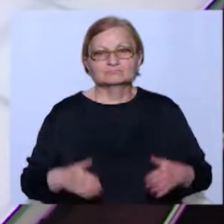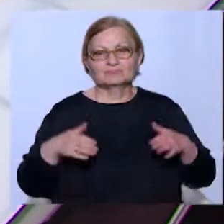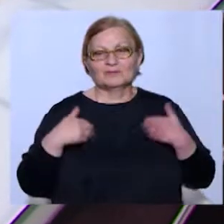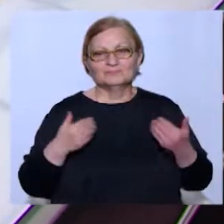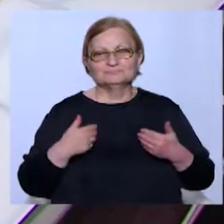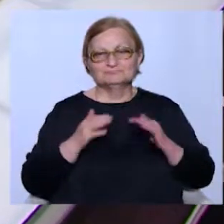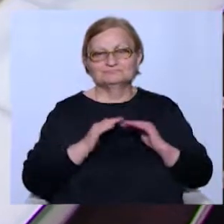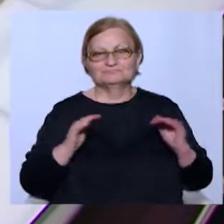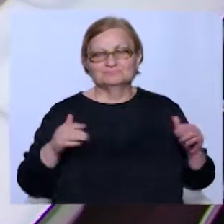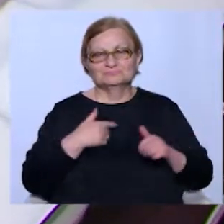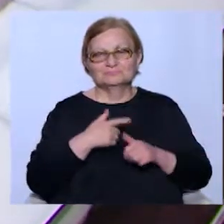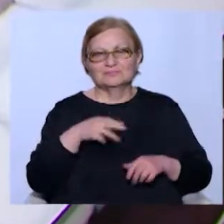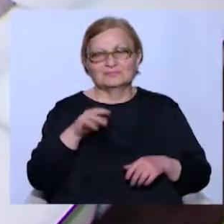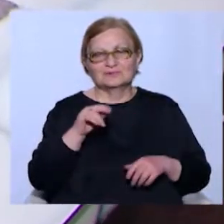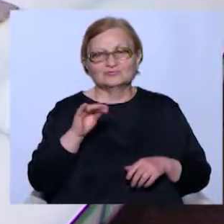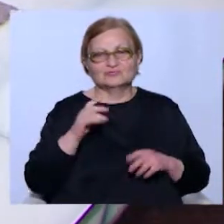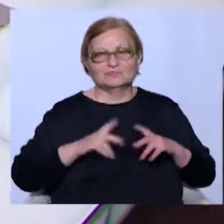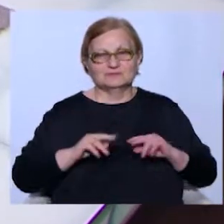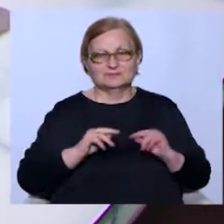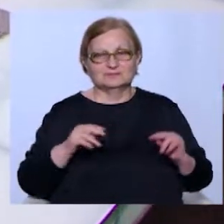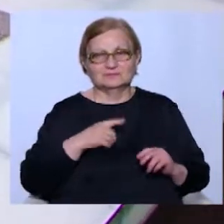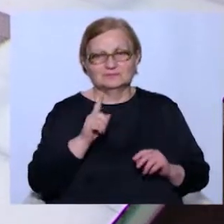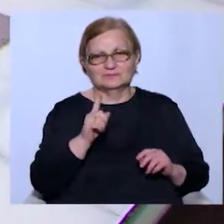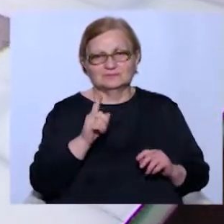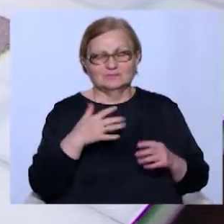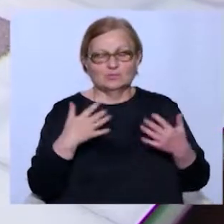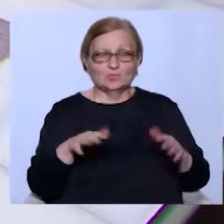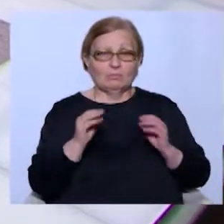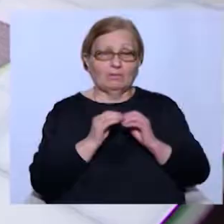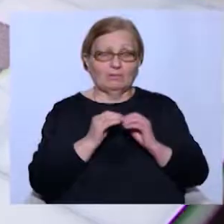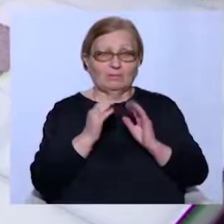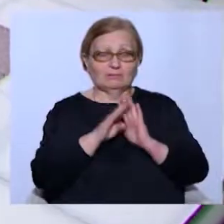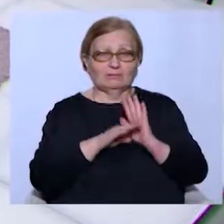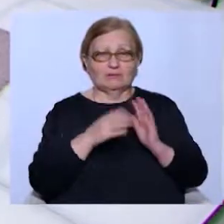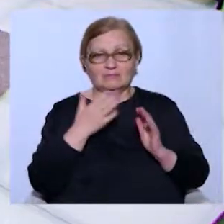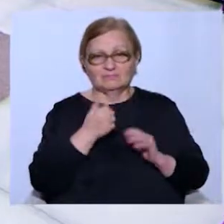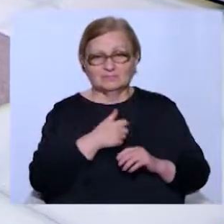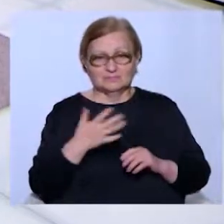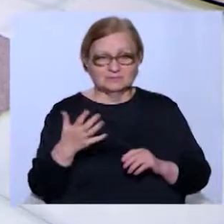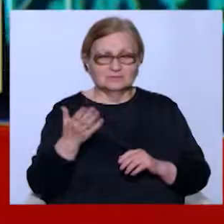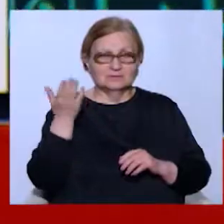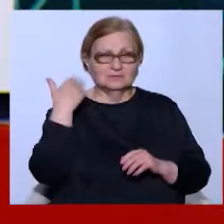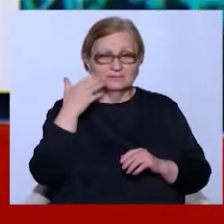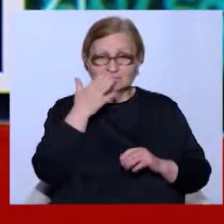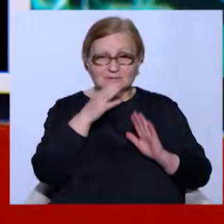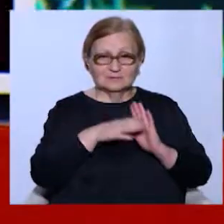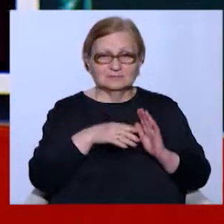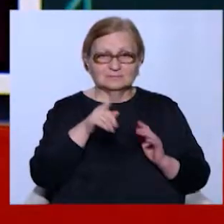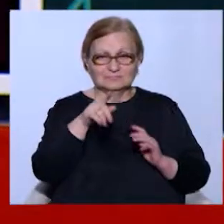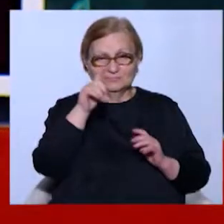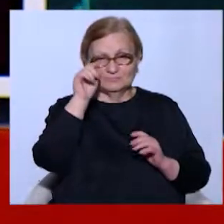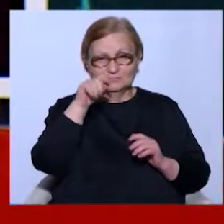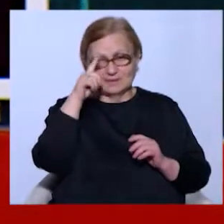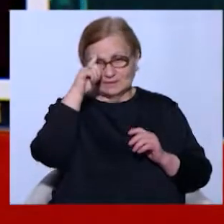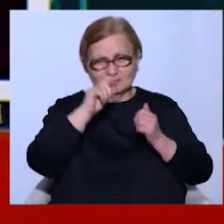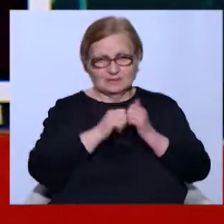მოგესალმებით ბავშვებო, მე დაჩი მასწავლებელი ვარ. ჩვენ პირველ კლასში უკვე მეათე გაკვეთილი გვაქვს. წინა გაკვეთილზე გახსოვთ ხო, გაკვეთილებზე